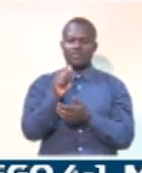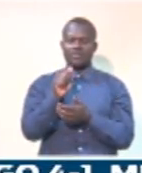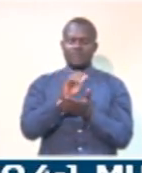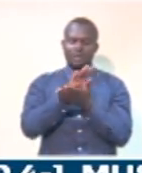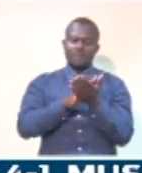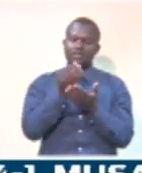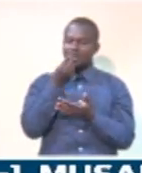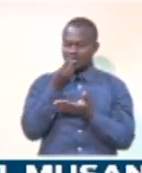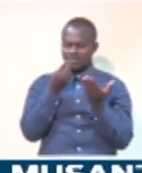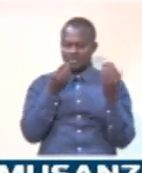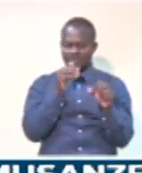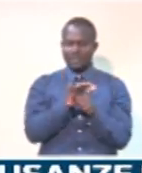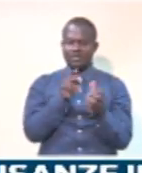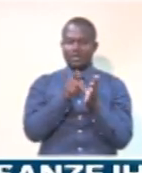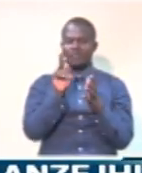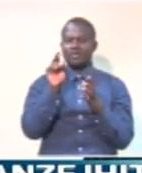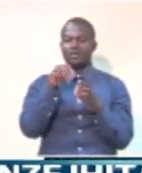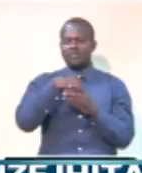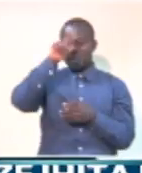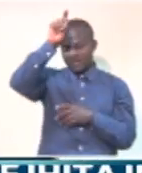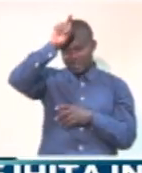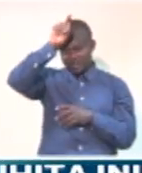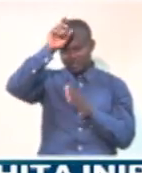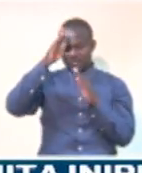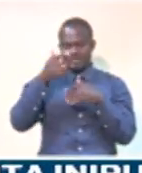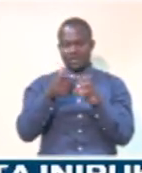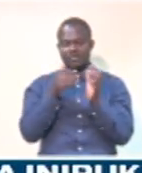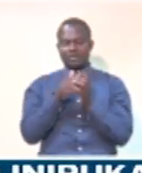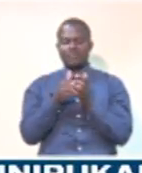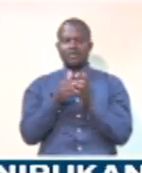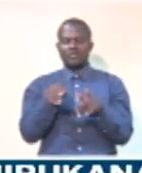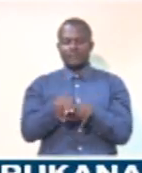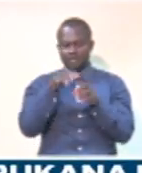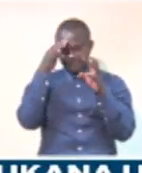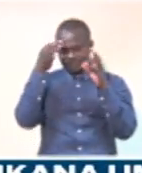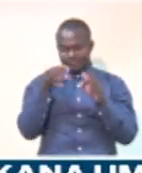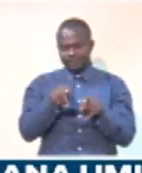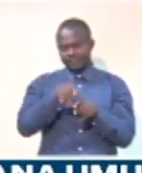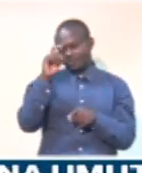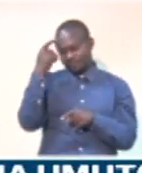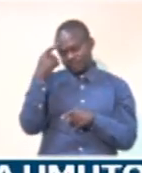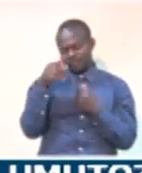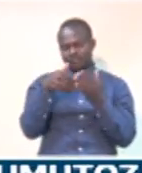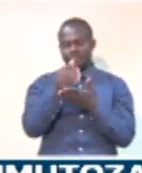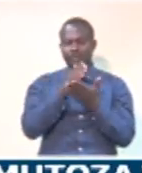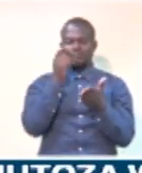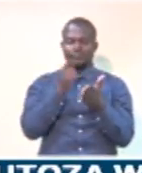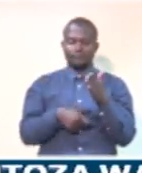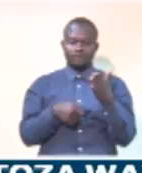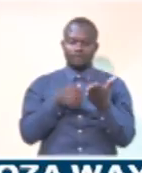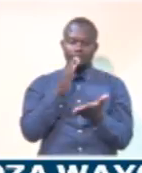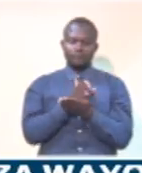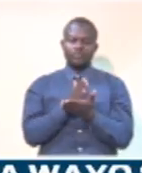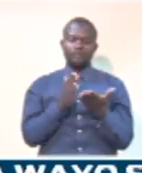amenshi hariyo twatumizaga menshi yo mu Misiri ariko nabwo twahisemo nka leta kuba hari imisoro twaba